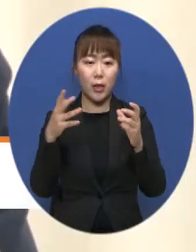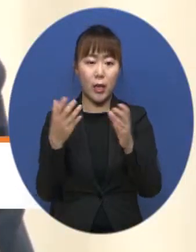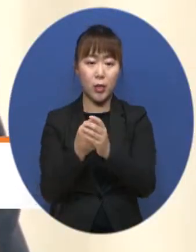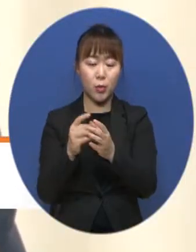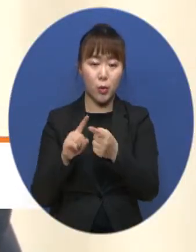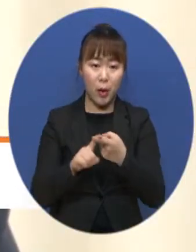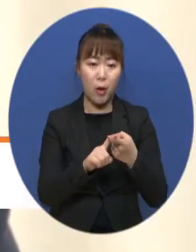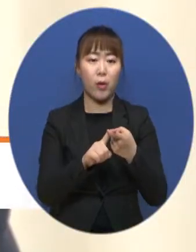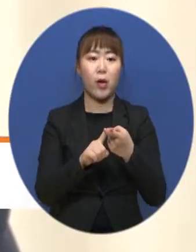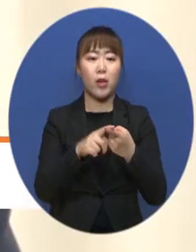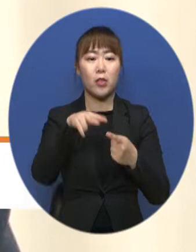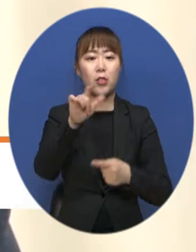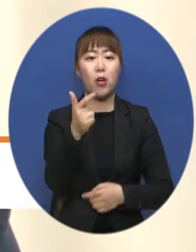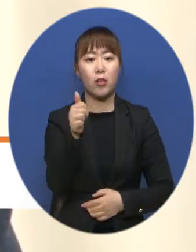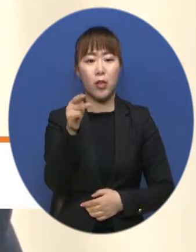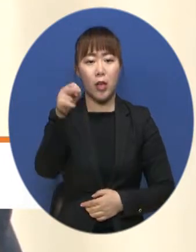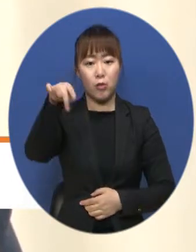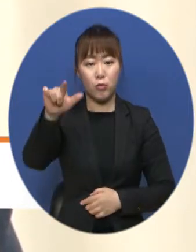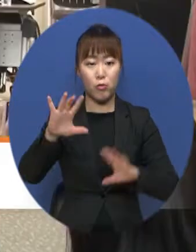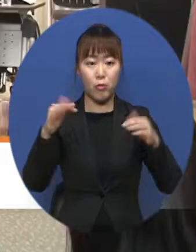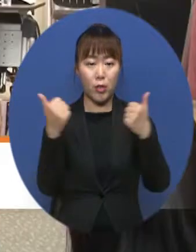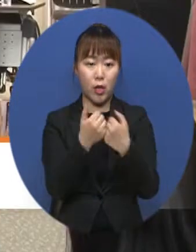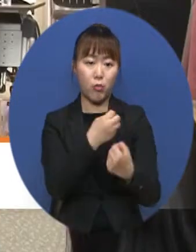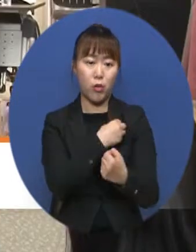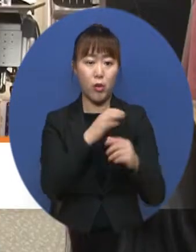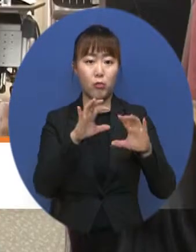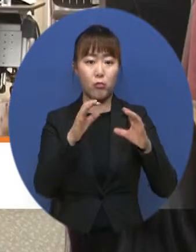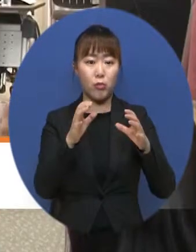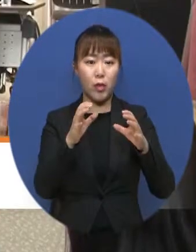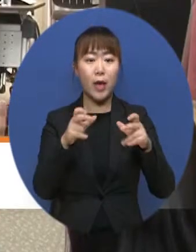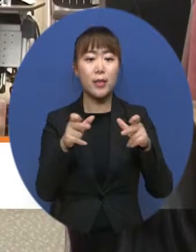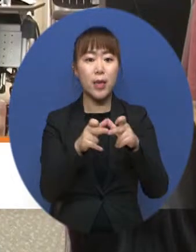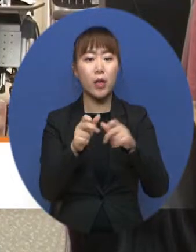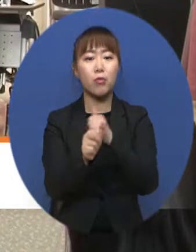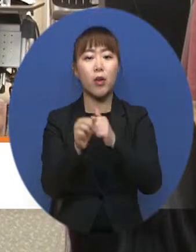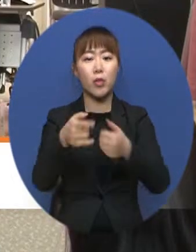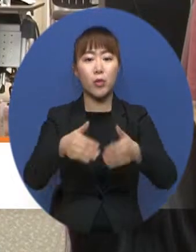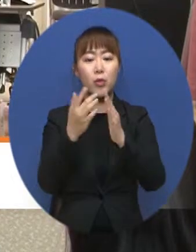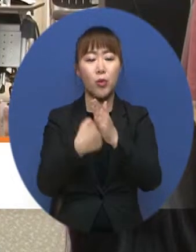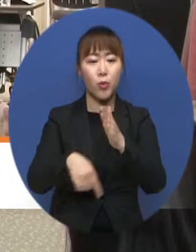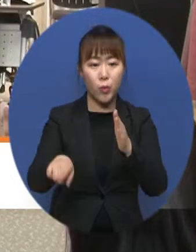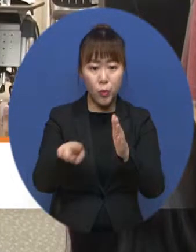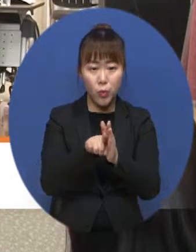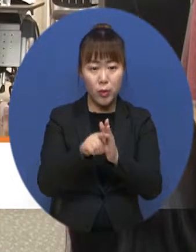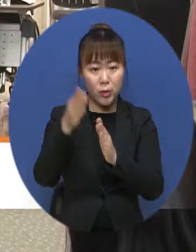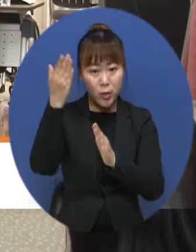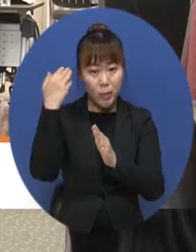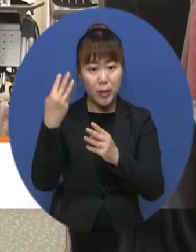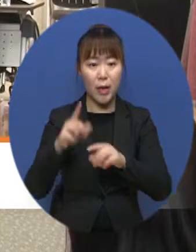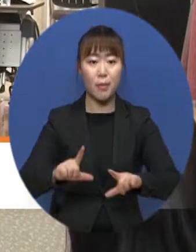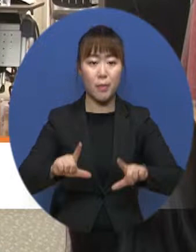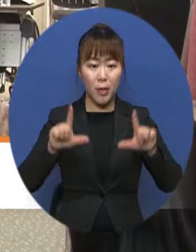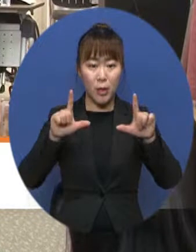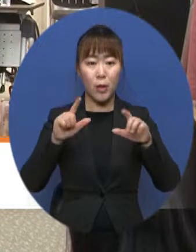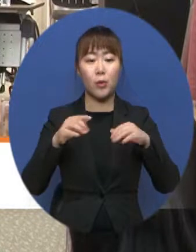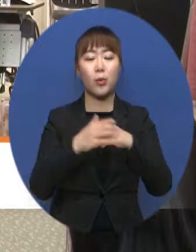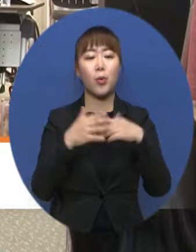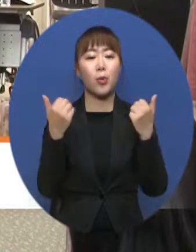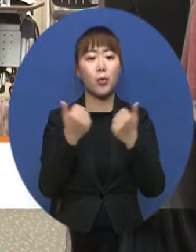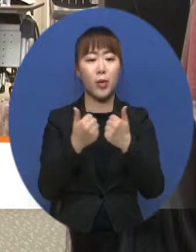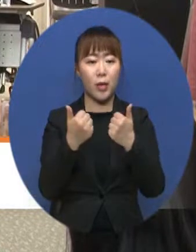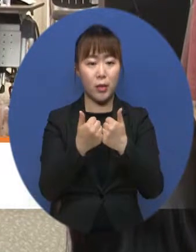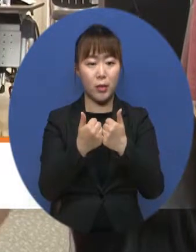한국장애인단체총연맹과 전혜숙 국회의원은 국가장애인위원회 설치를 위한 토론회를 지난 3일 서울시 여의도 이룸센터